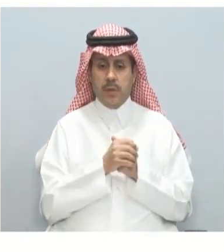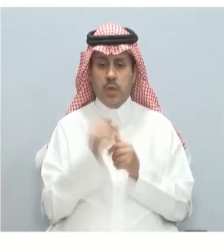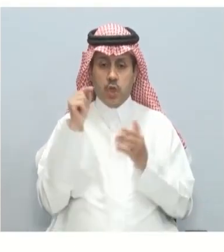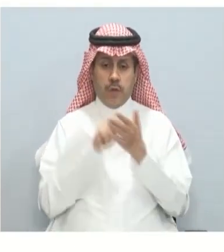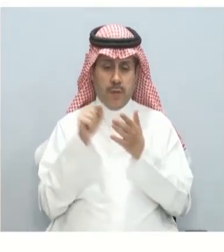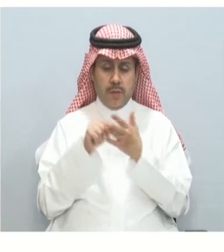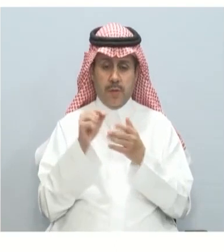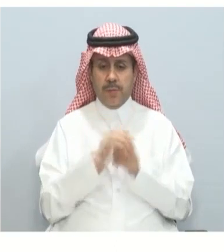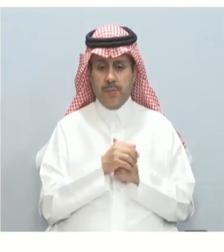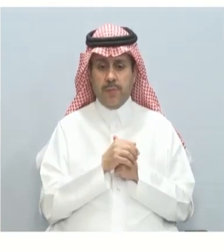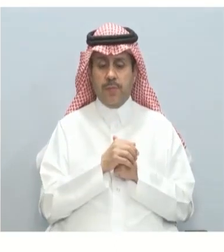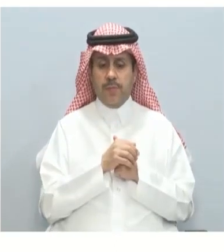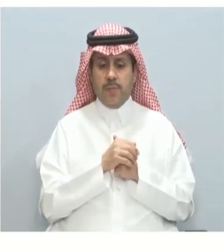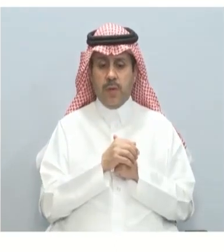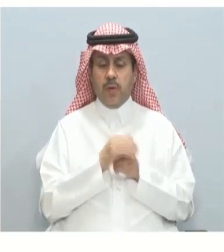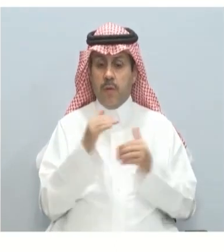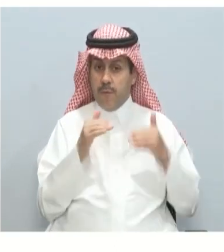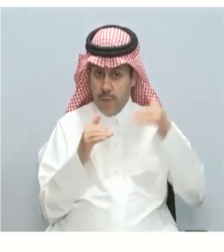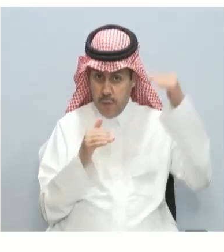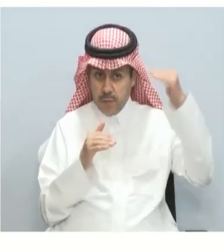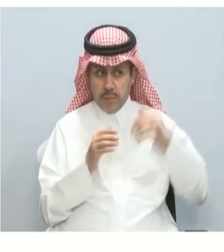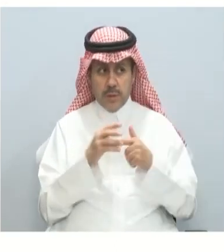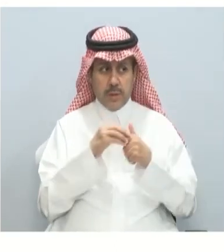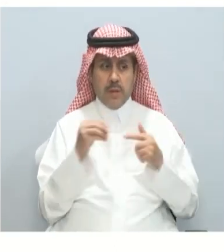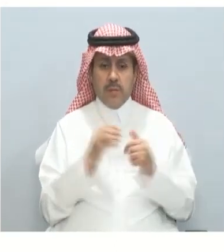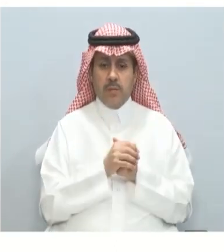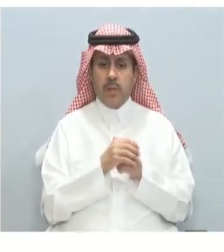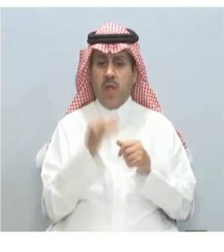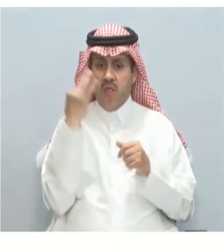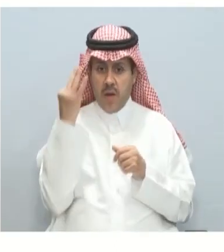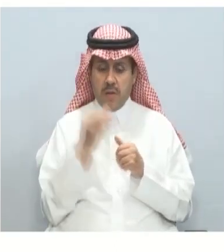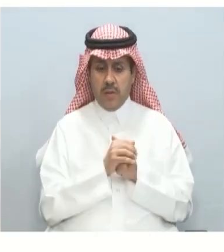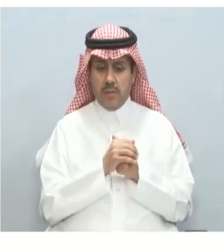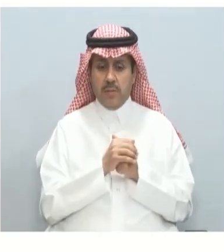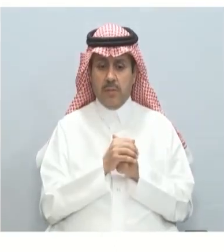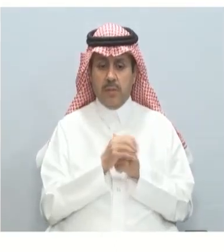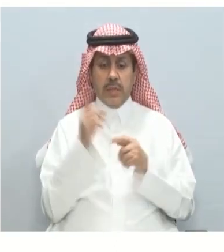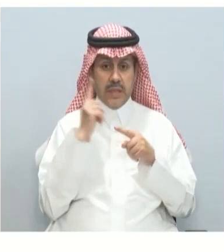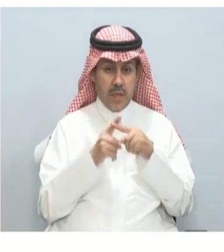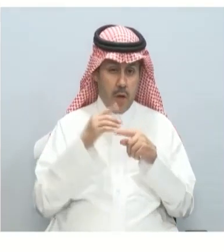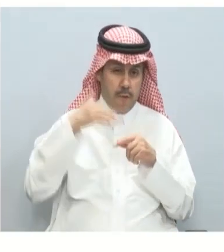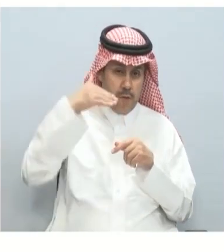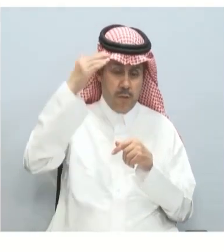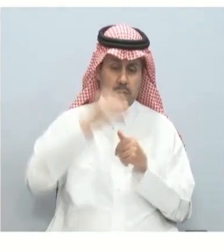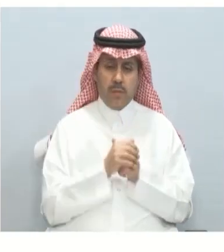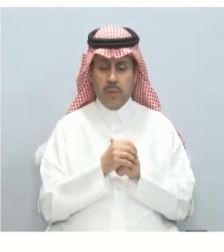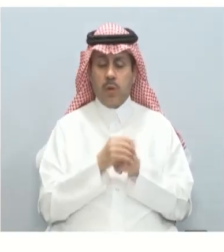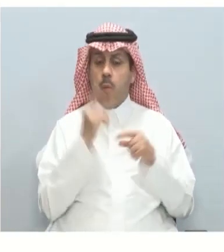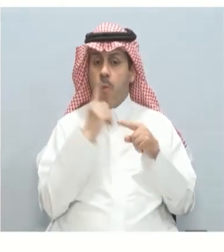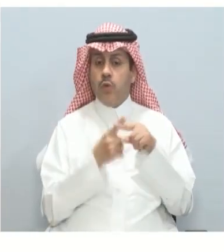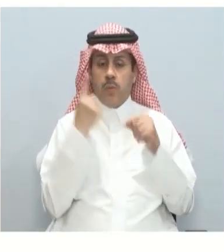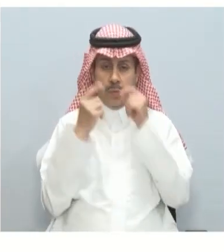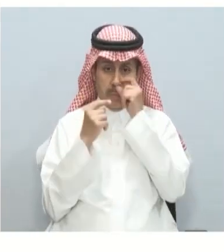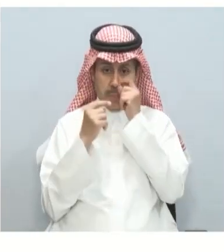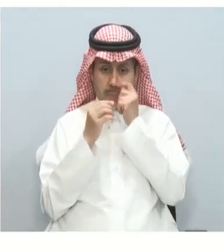صفر طيب كل ما زدنا هنا سالب مثلا صارت سالب 3 زدنا سال 3 ز 4 موجب واح جذر